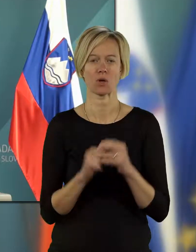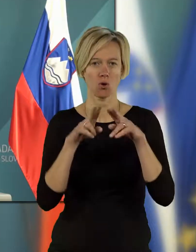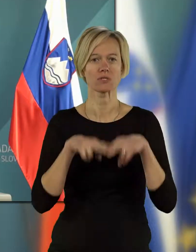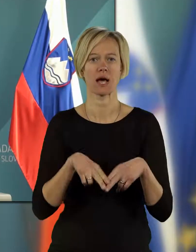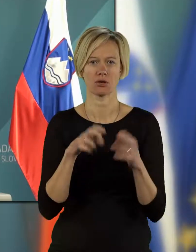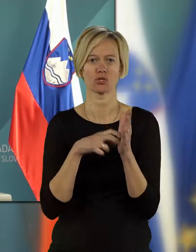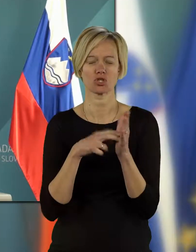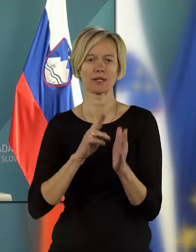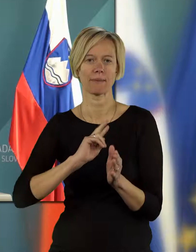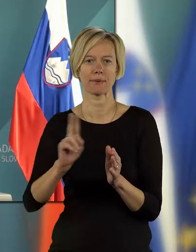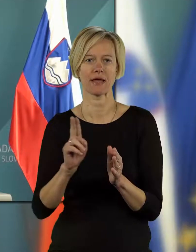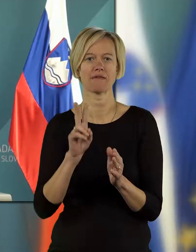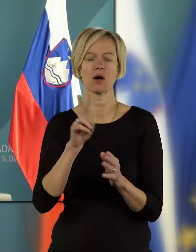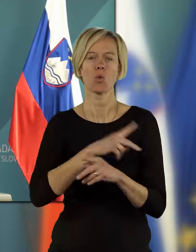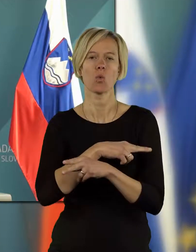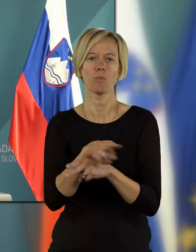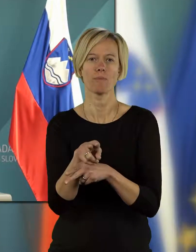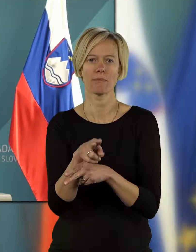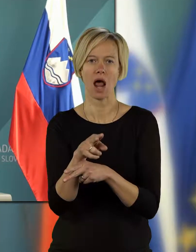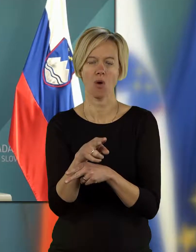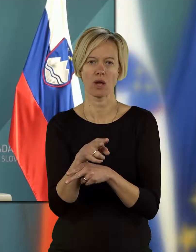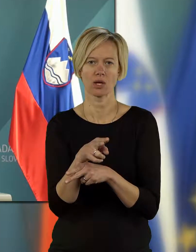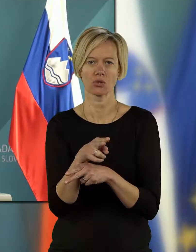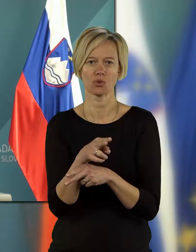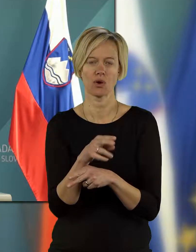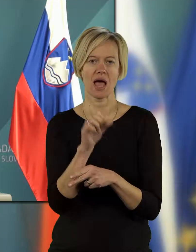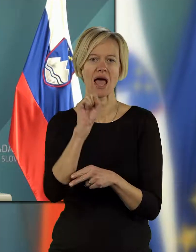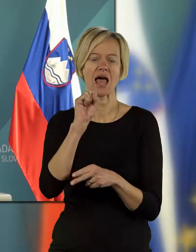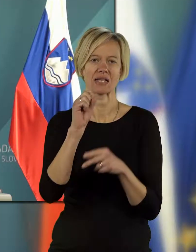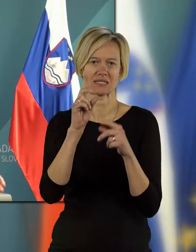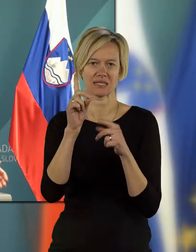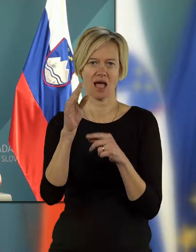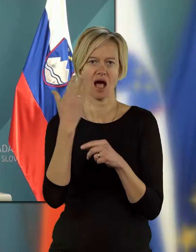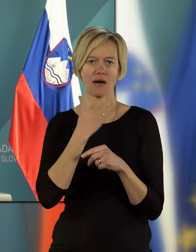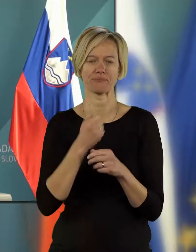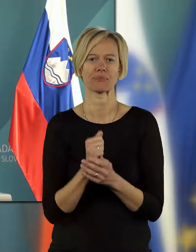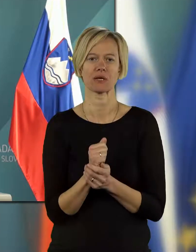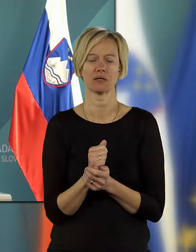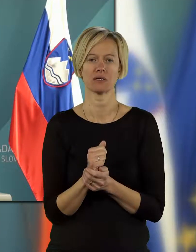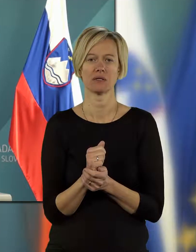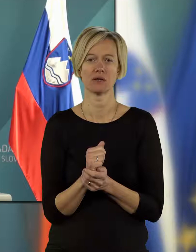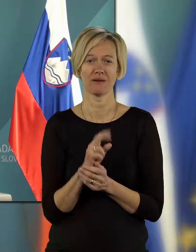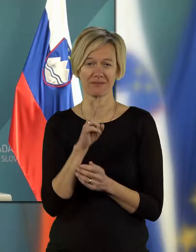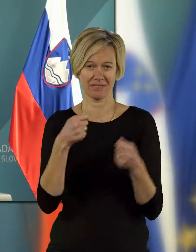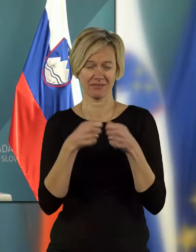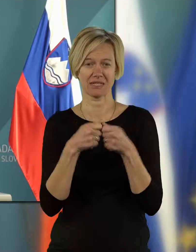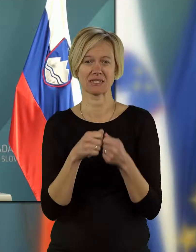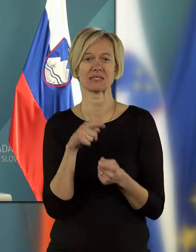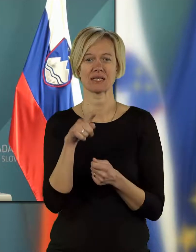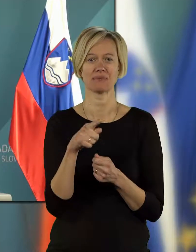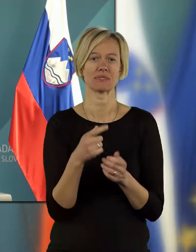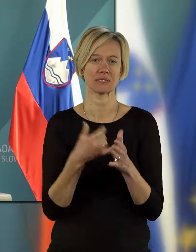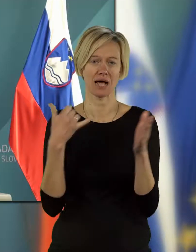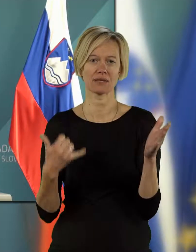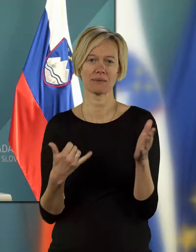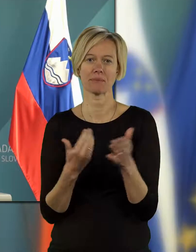Slovenije, ostanejo pa še naprej v upravljanju SDH-ja. Naj spomnim, da v zvezi